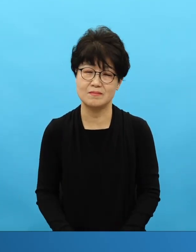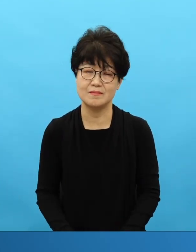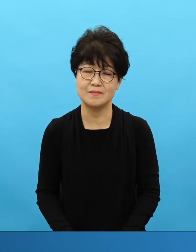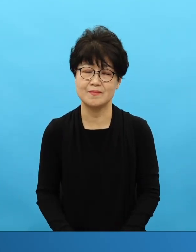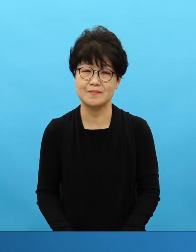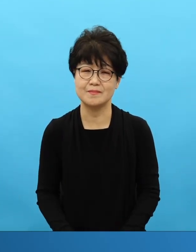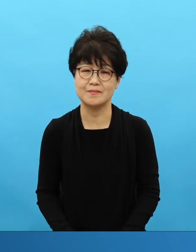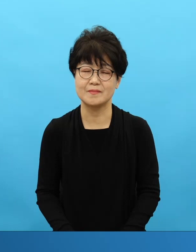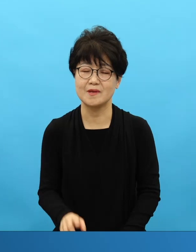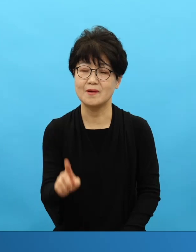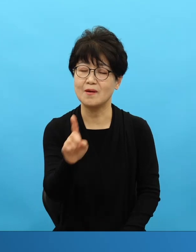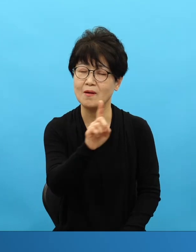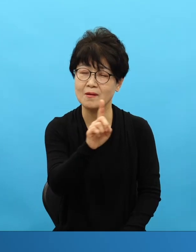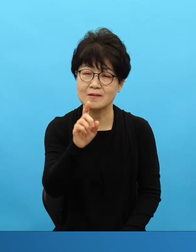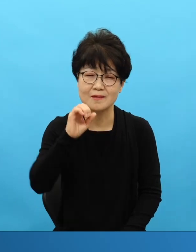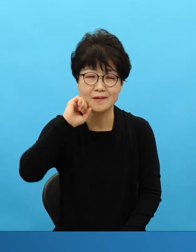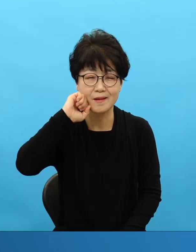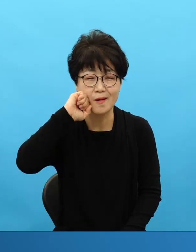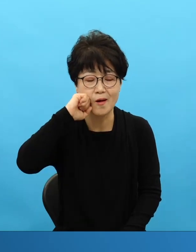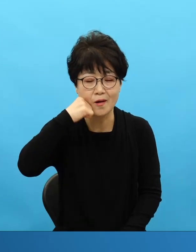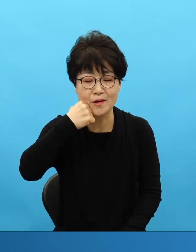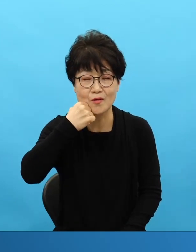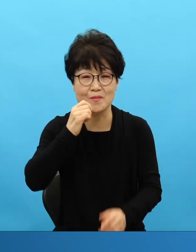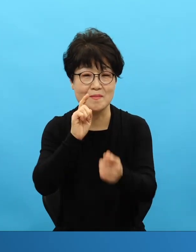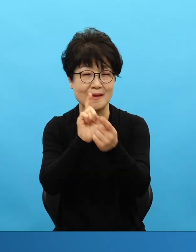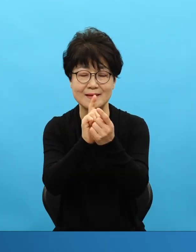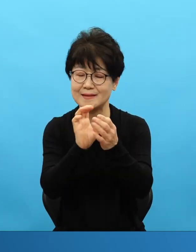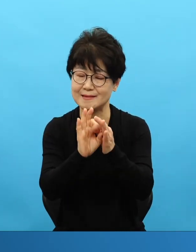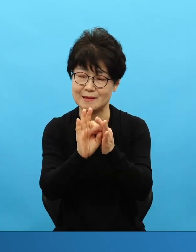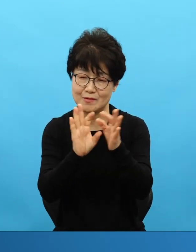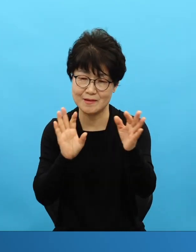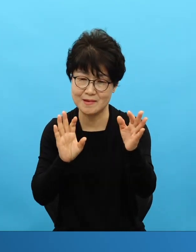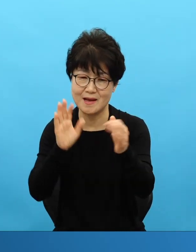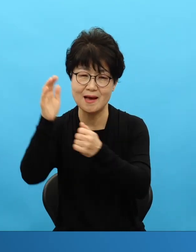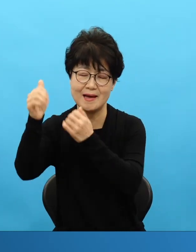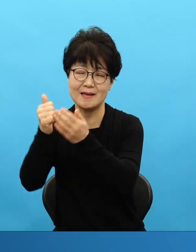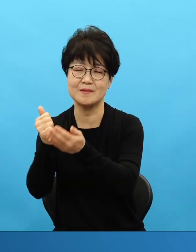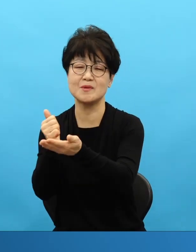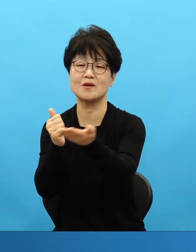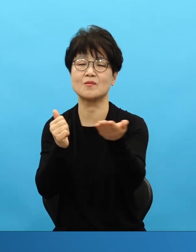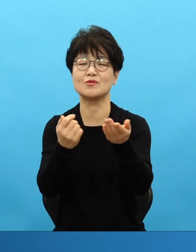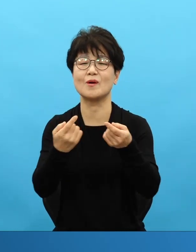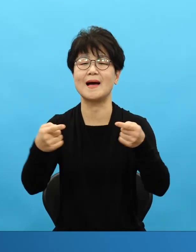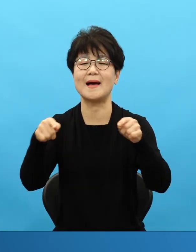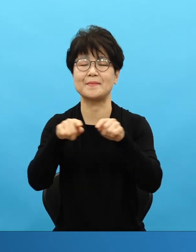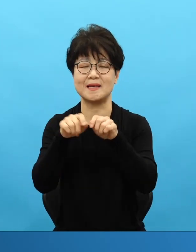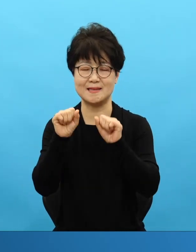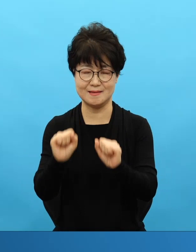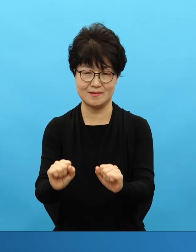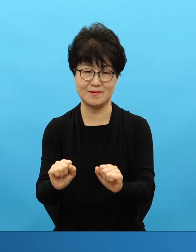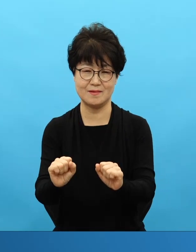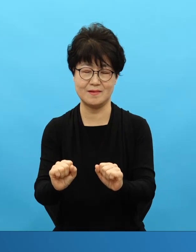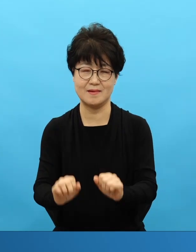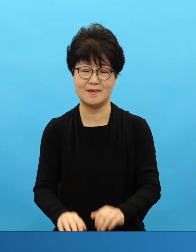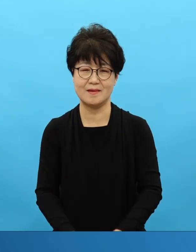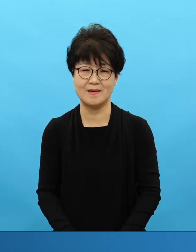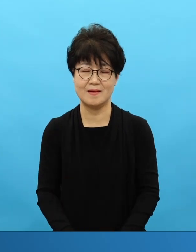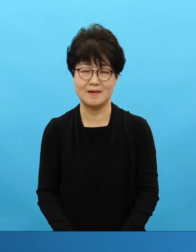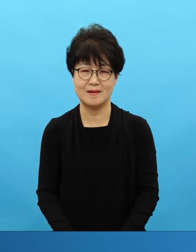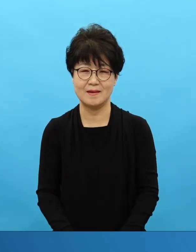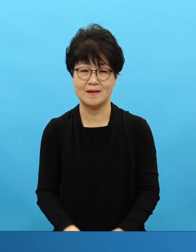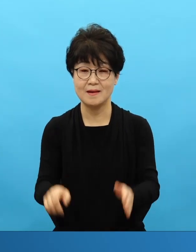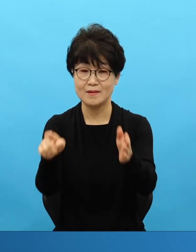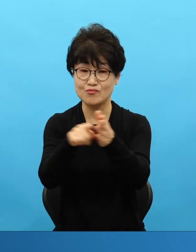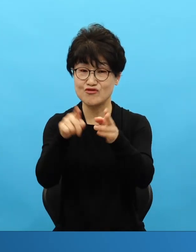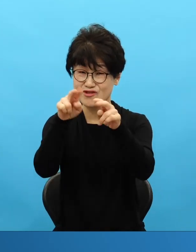어떤 어려움이 와도 괜찮습니다. 하나님은 여러분과 함께 계십니다. It doesn't matter what hardship comes because God is with you. 불신자